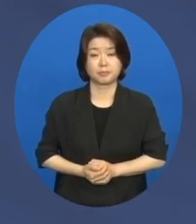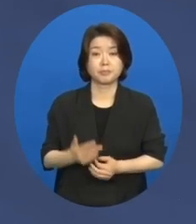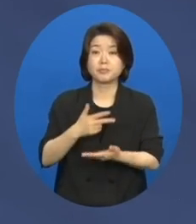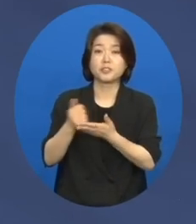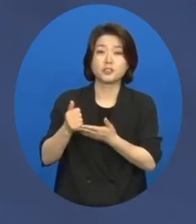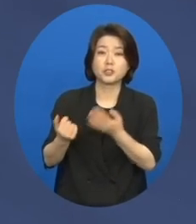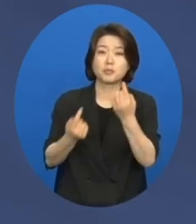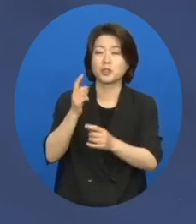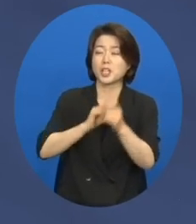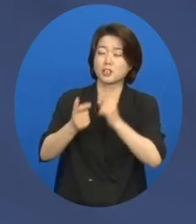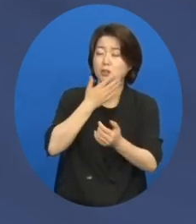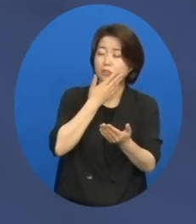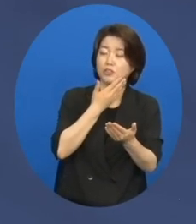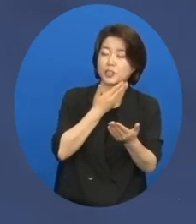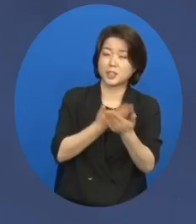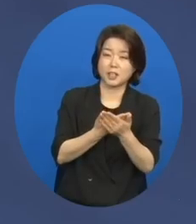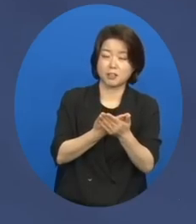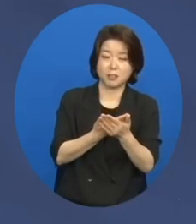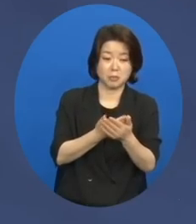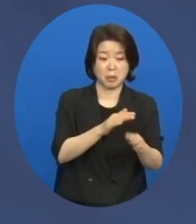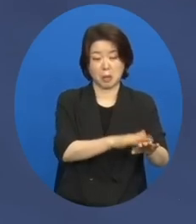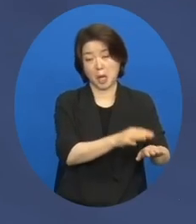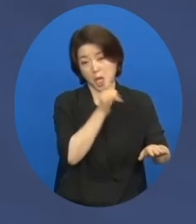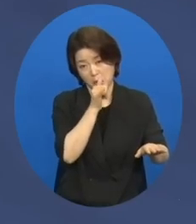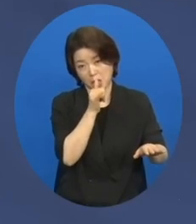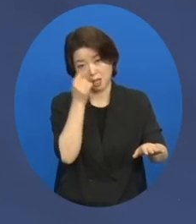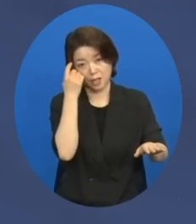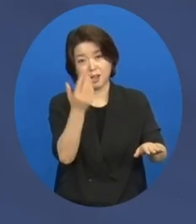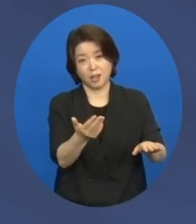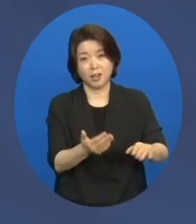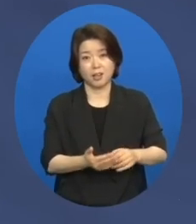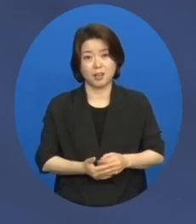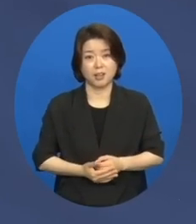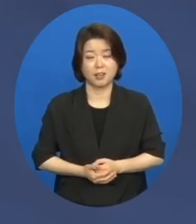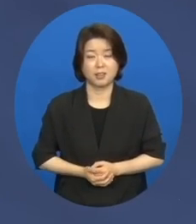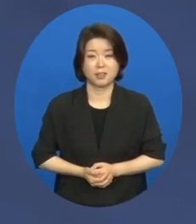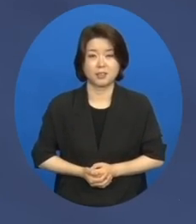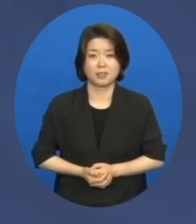주님보다 혹시 더 귀한 거 남겨놓지 않았나요?